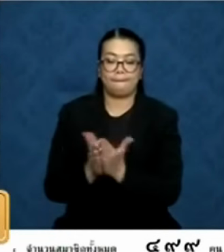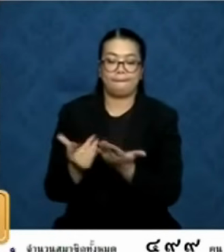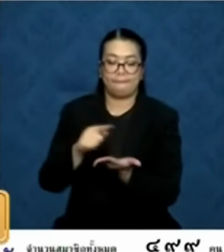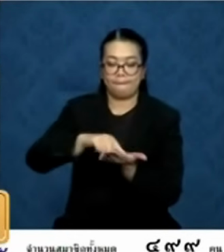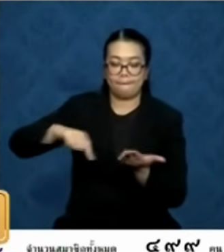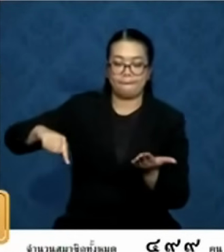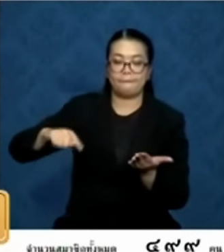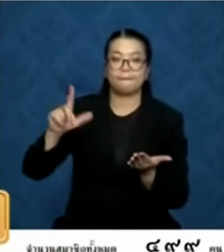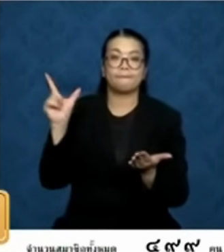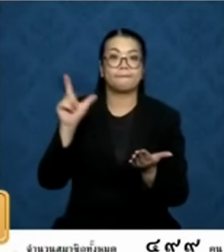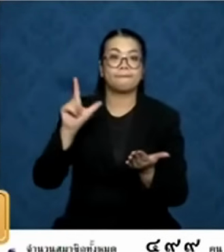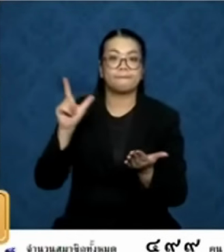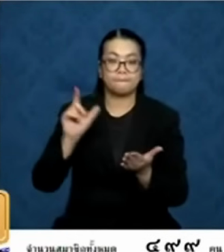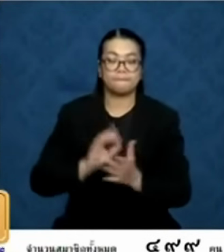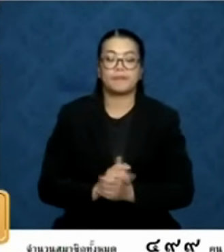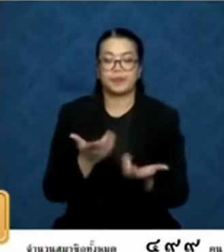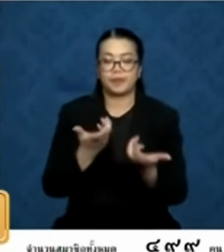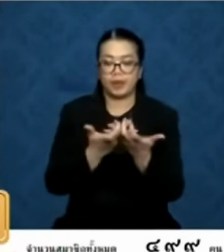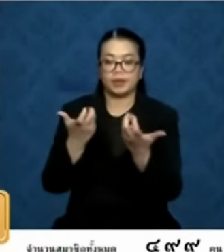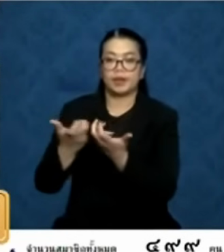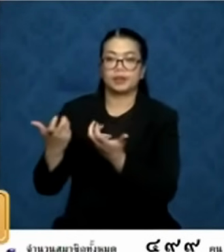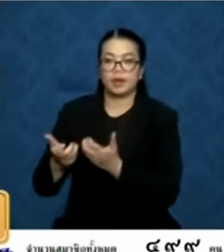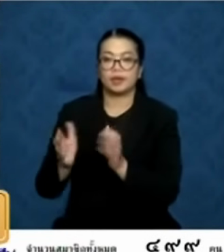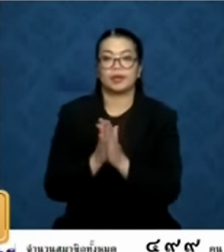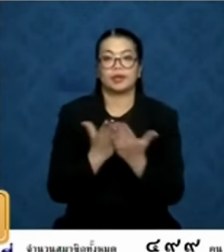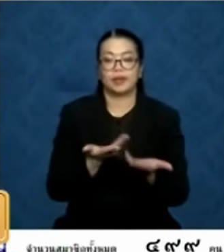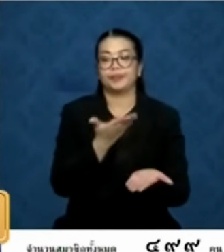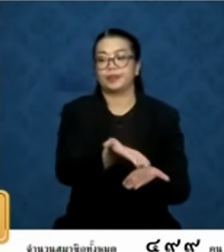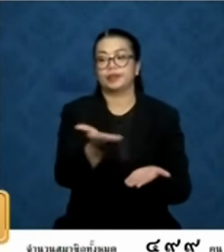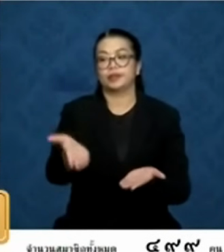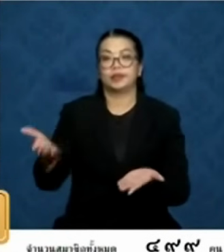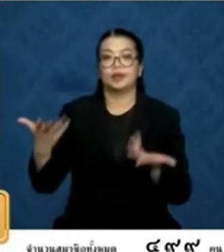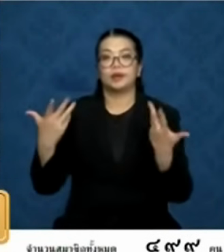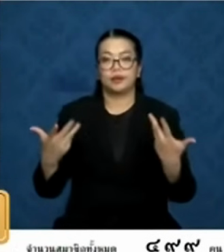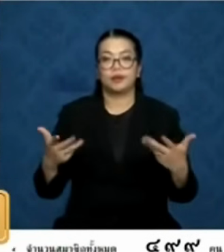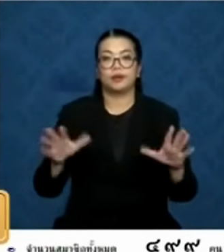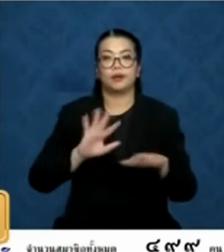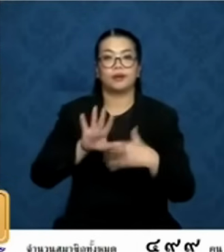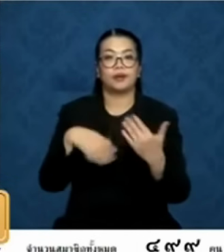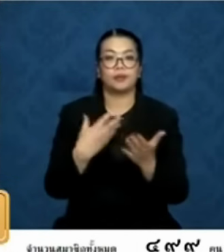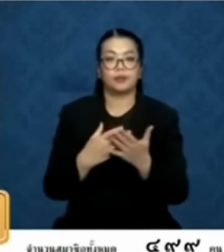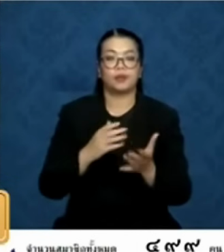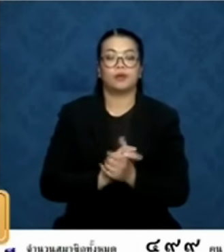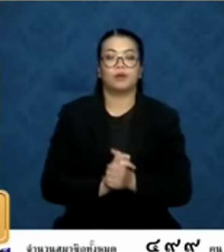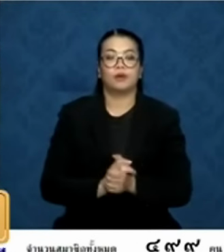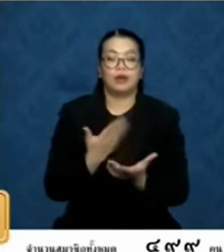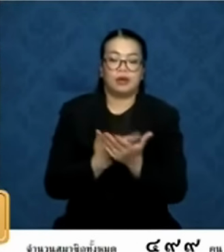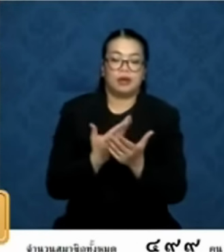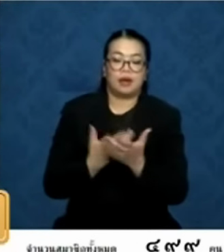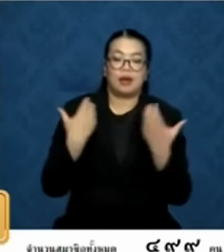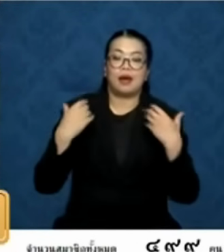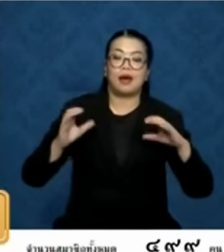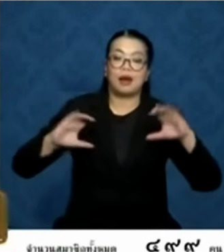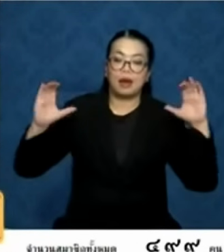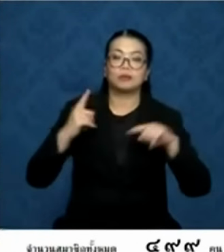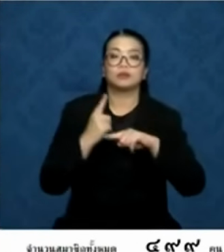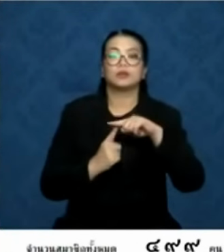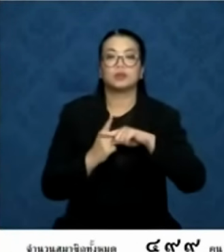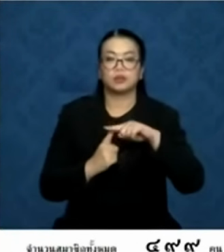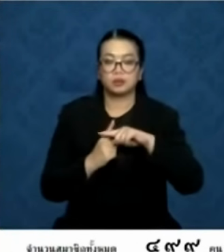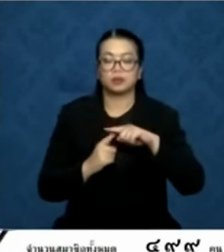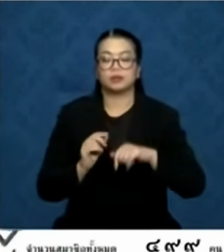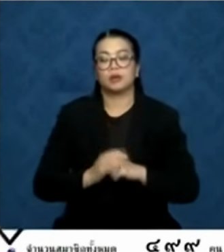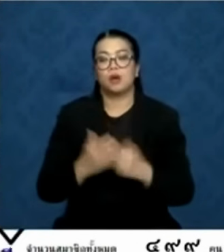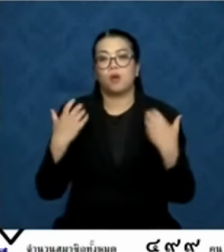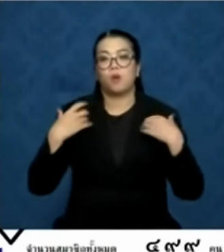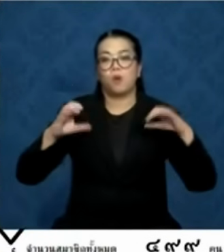รายงานเกี่ยวกับสถานะทางการเงินโดยรวมของรัฐวิสาหกิจแสดงไว้ในเอกสารงบประมาณฉ